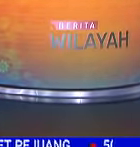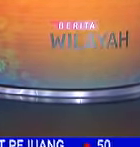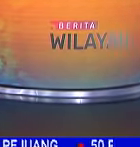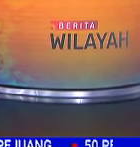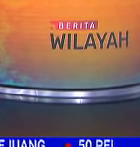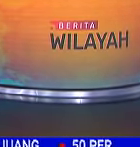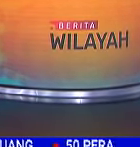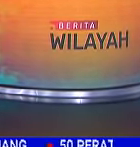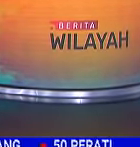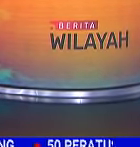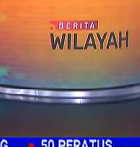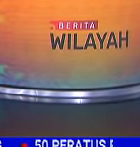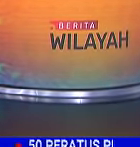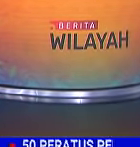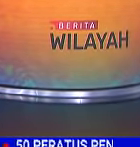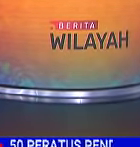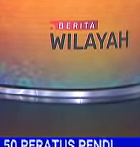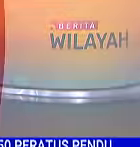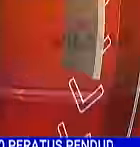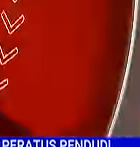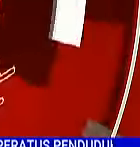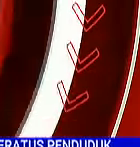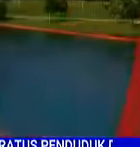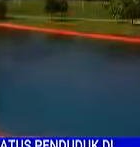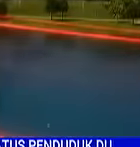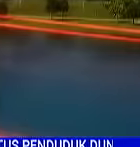kami dalam berita wilayah.